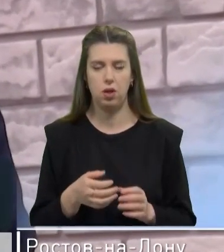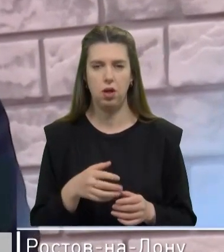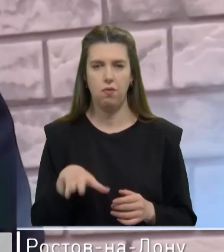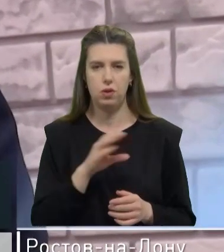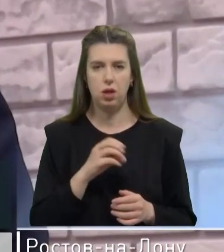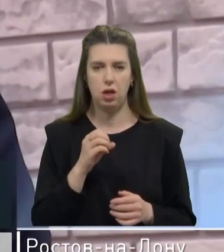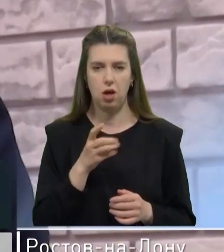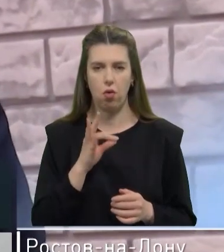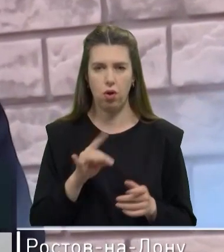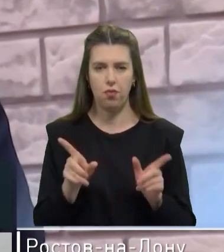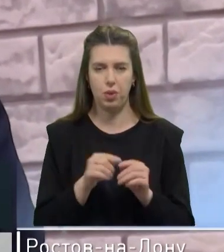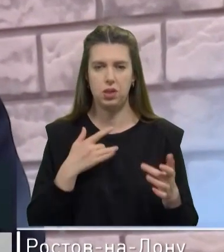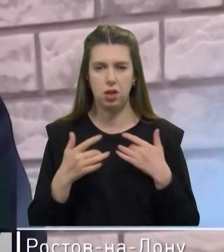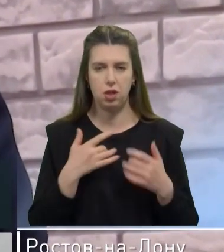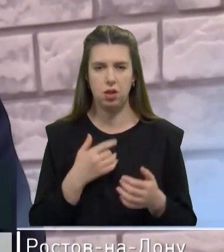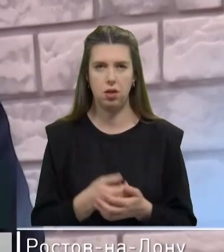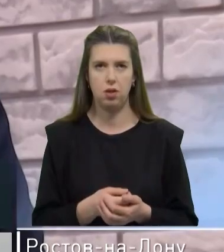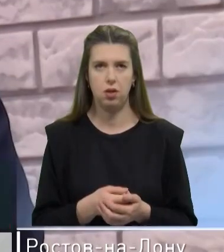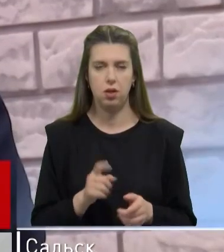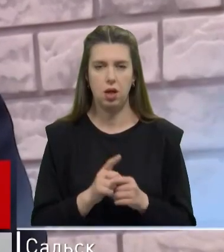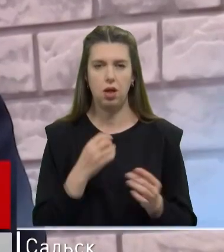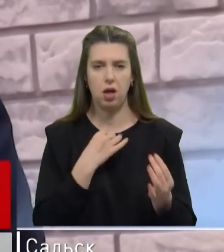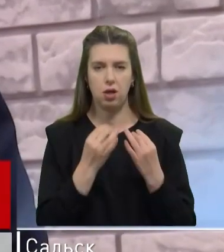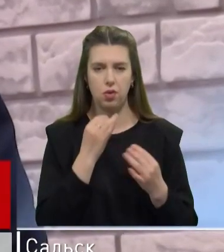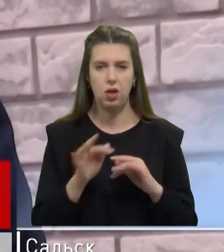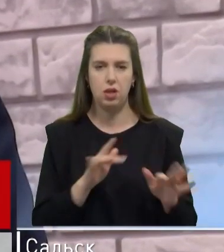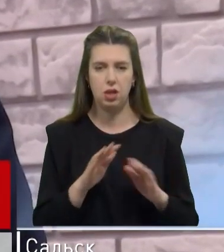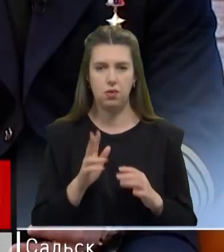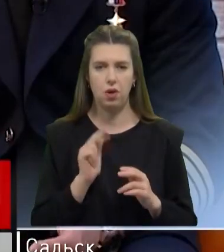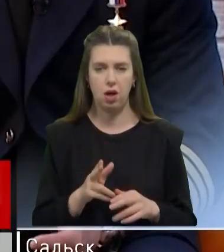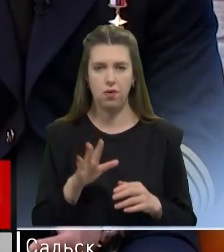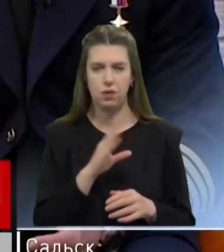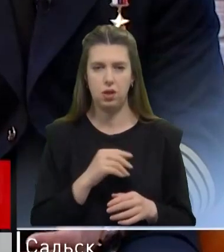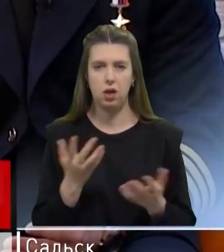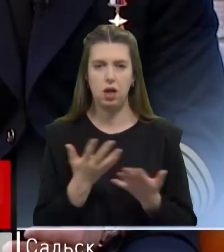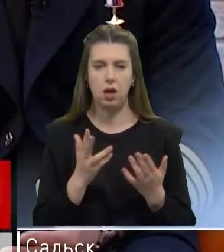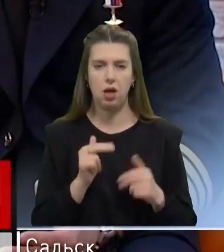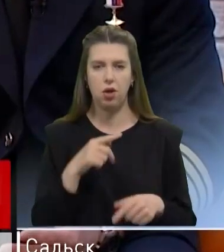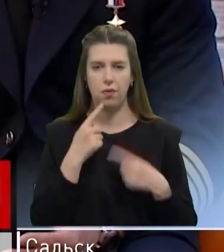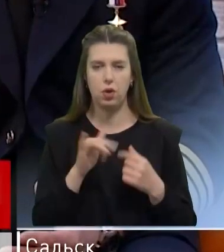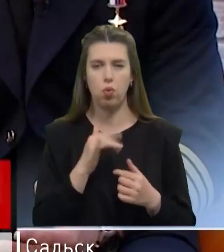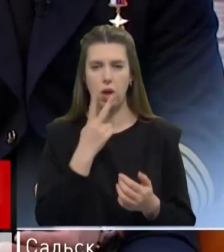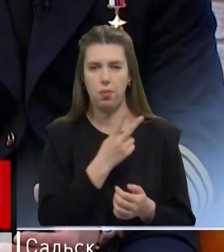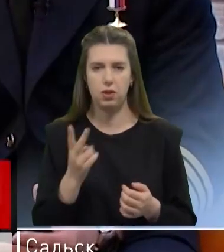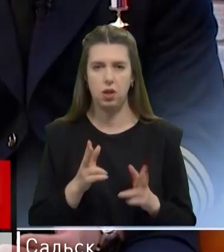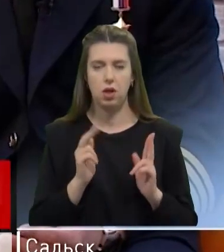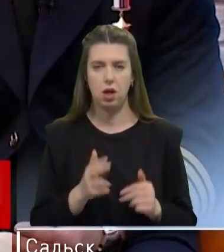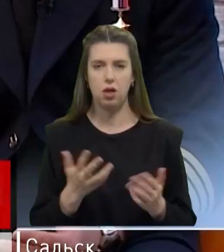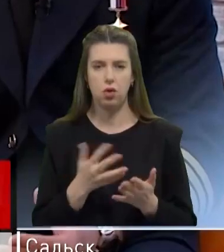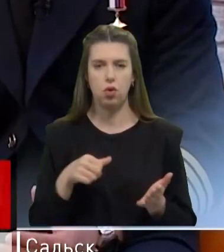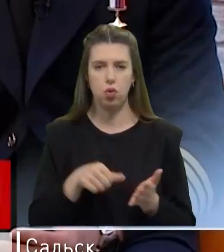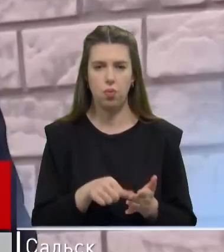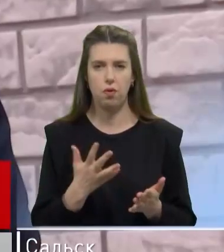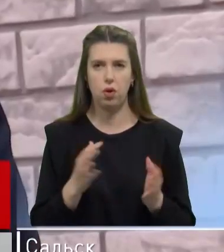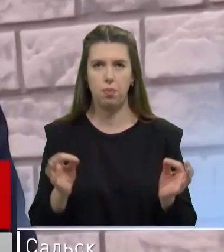Егором, а моя роль сводилась в роли консультирования действий пилота в кабине. То есть какие команды говорить, даже куда посмотреть, какую кнопку нажать, в